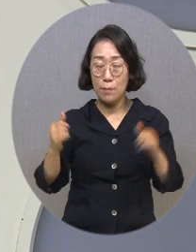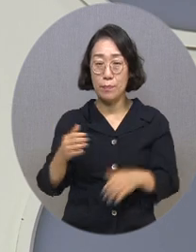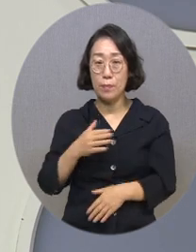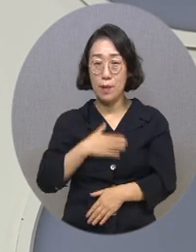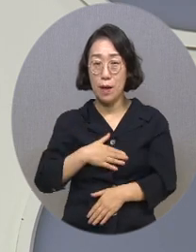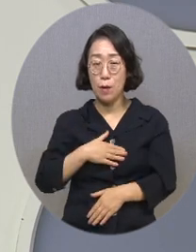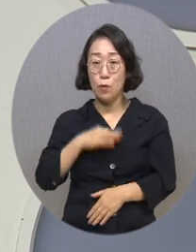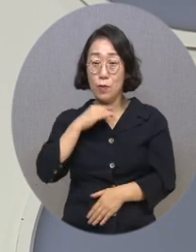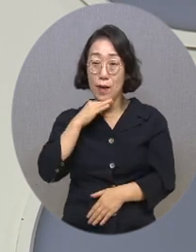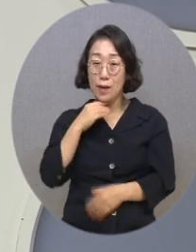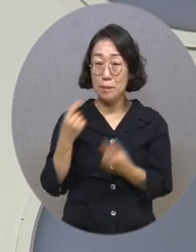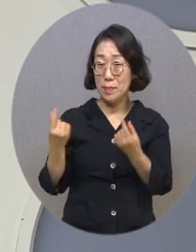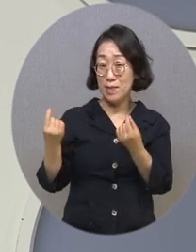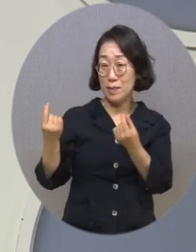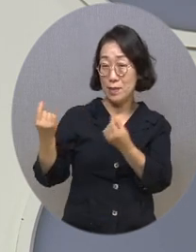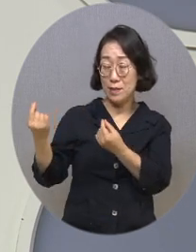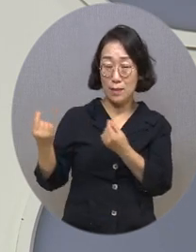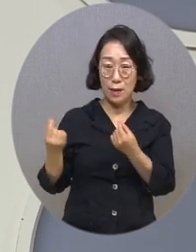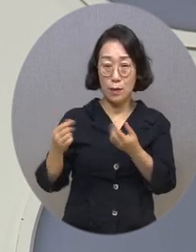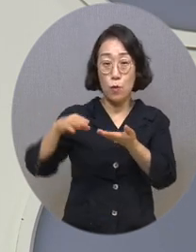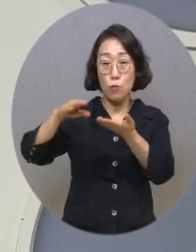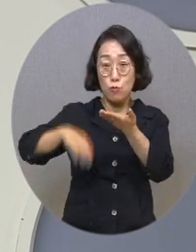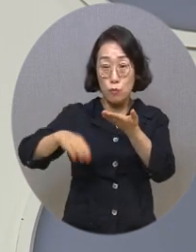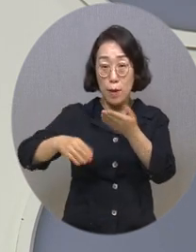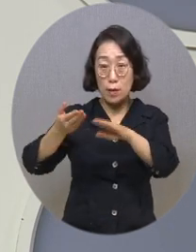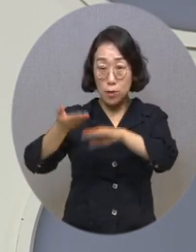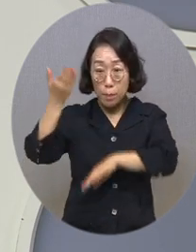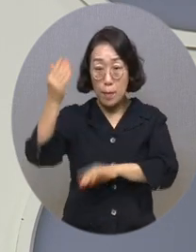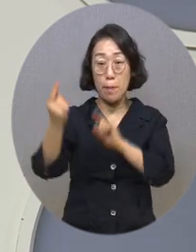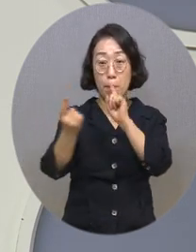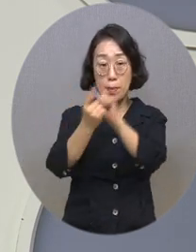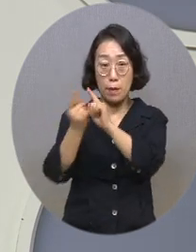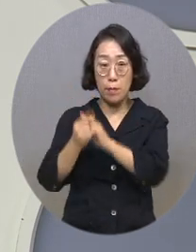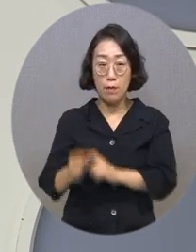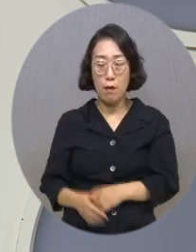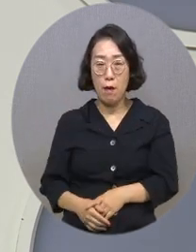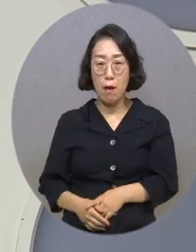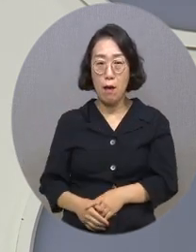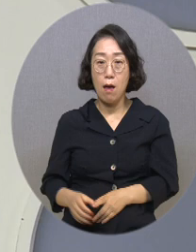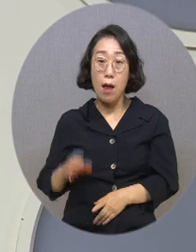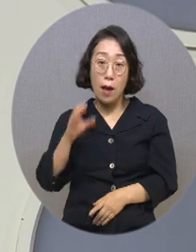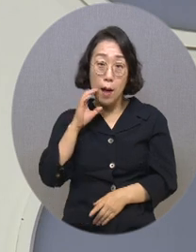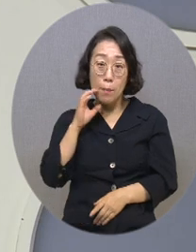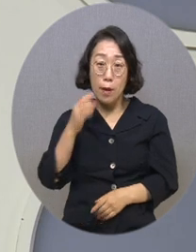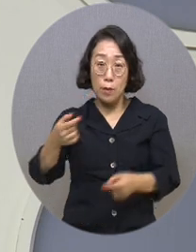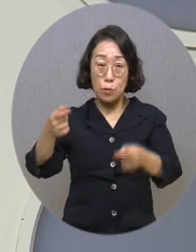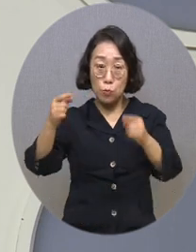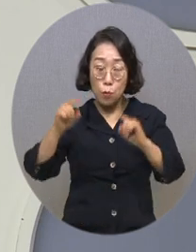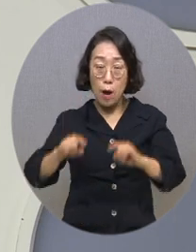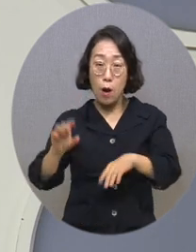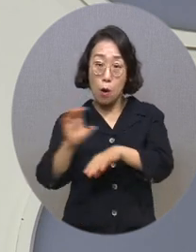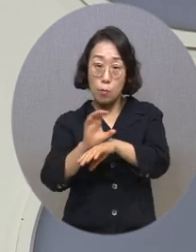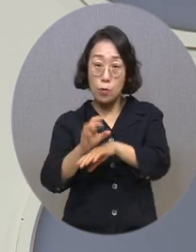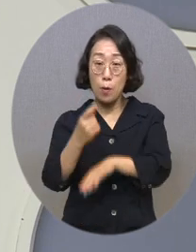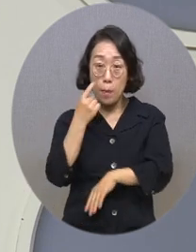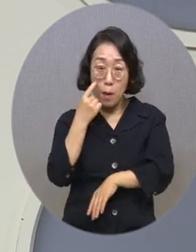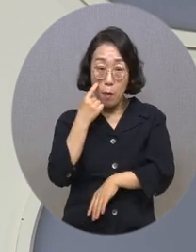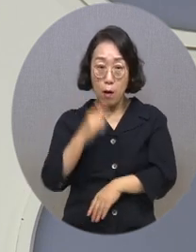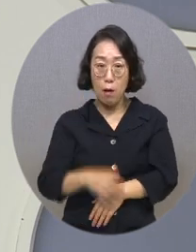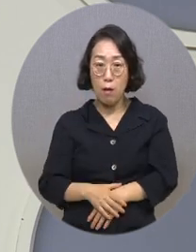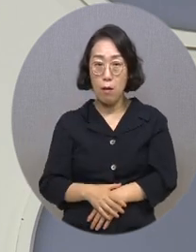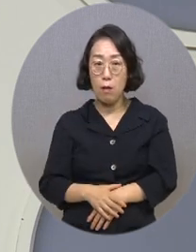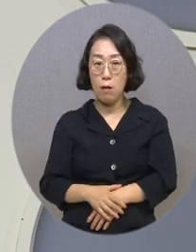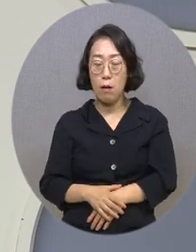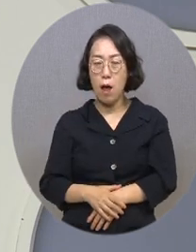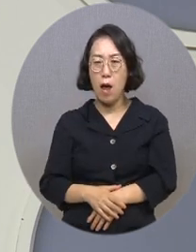저 같은 나이에 뭐 후배들이나 선후배들만 야 카페 좀 들어와라 컴퓨터 좀 해봐라 뭐 무지하게